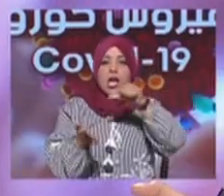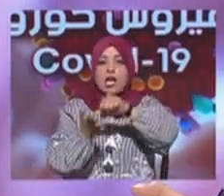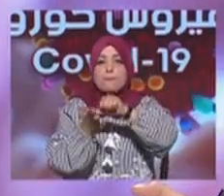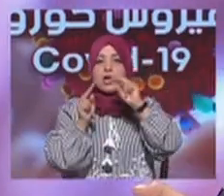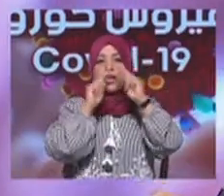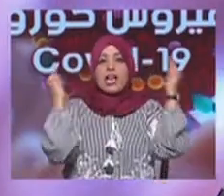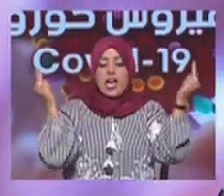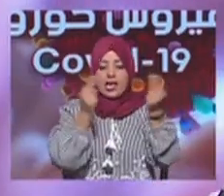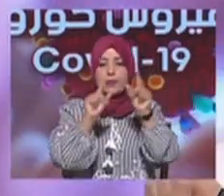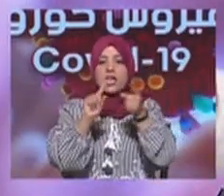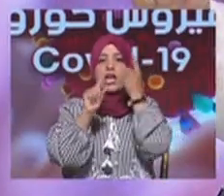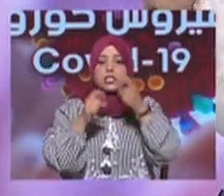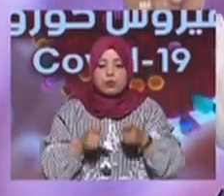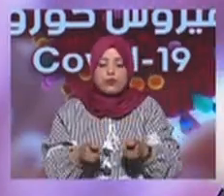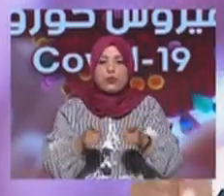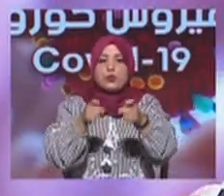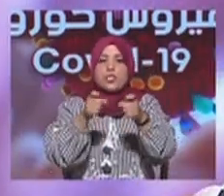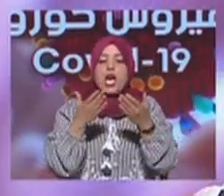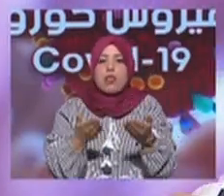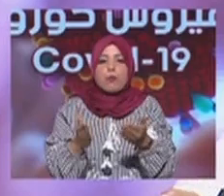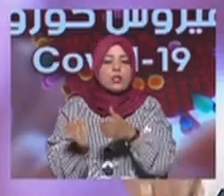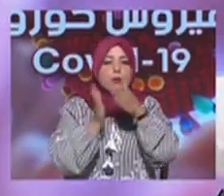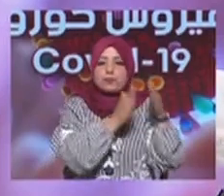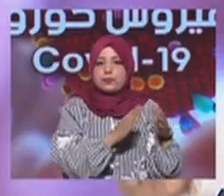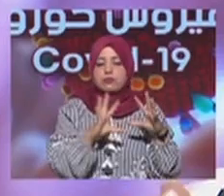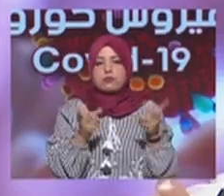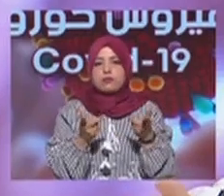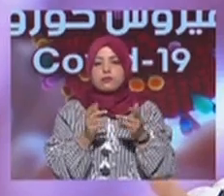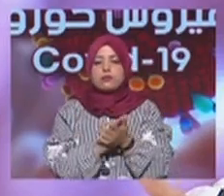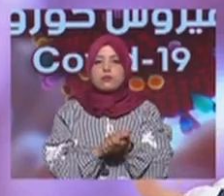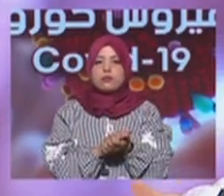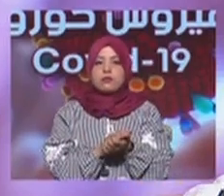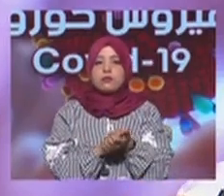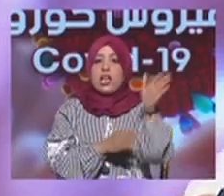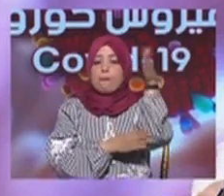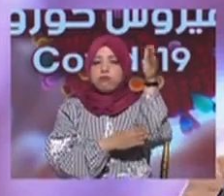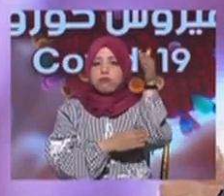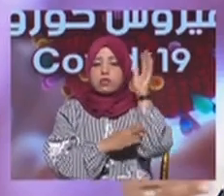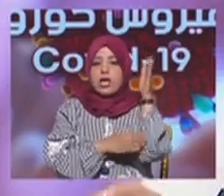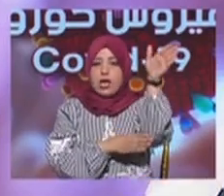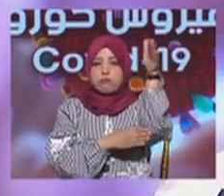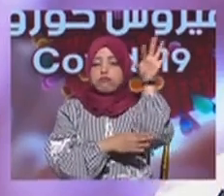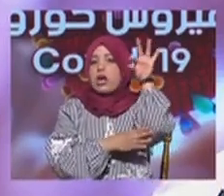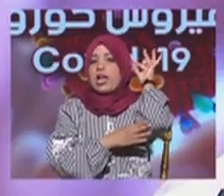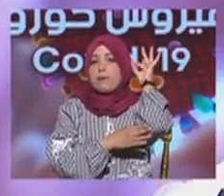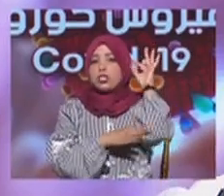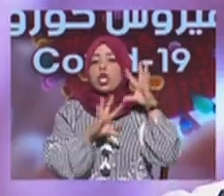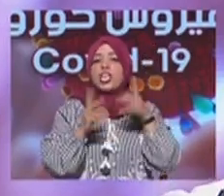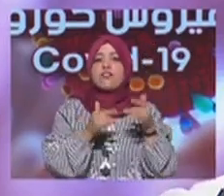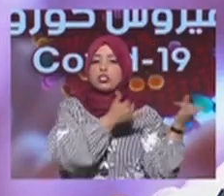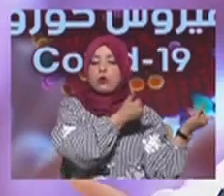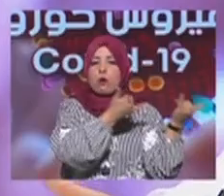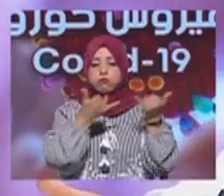الجيني العالمي، معناها كاين فو ماركي فوتر بريزونس، حطيتوا العلم التونسي وستواصلون العمل، معناها